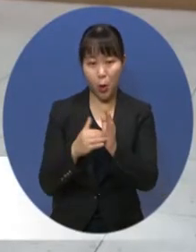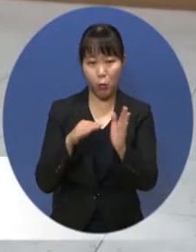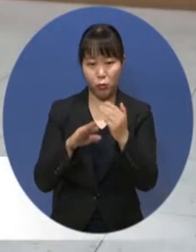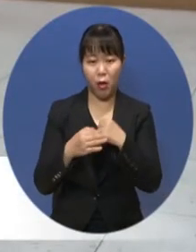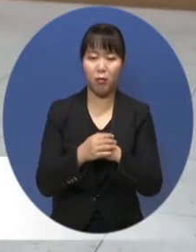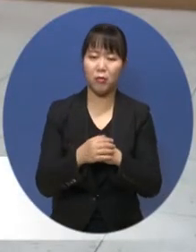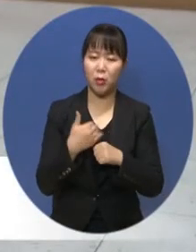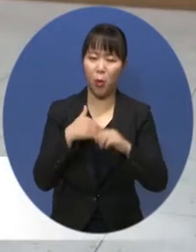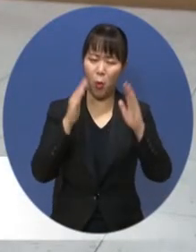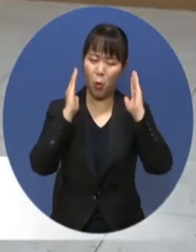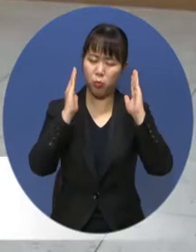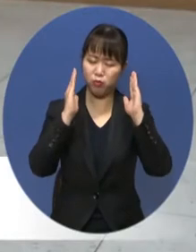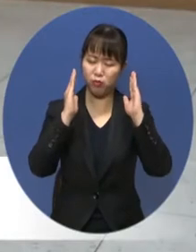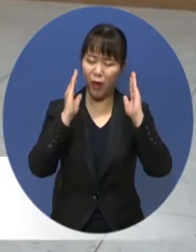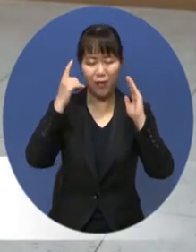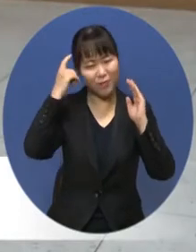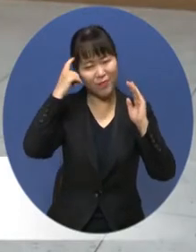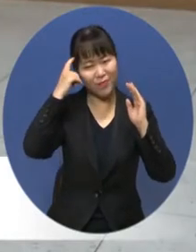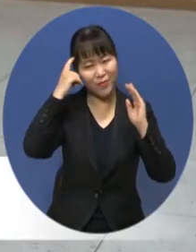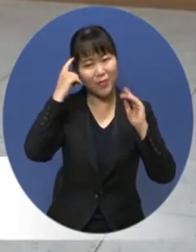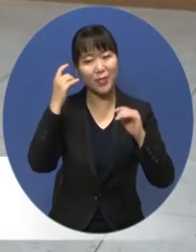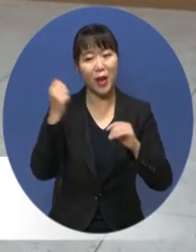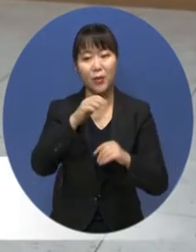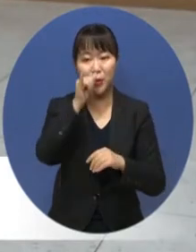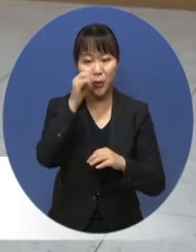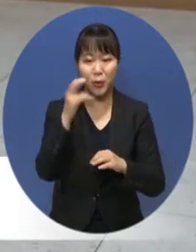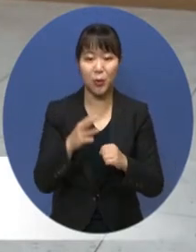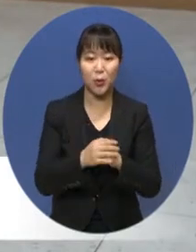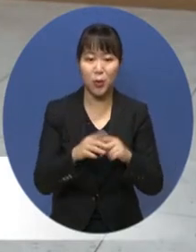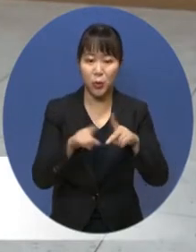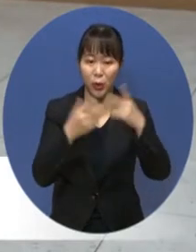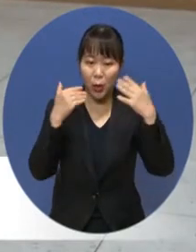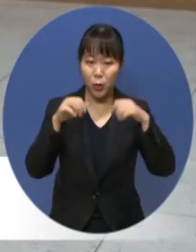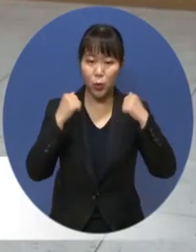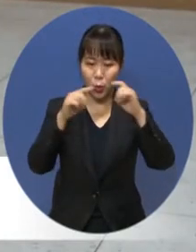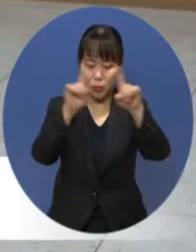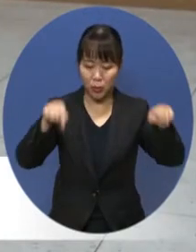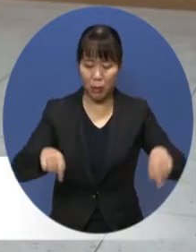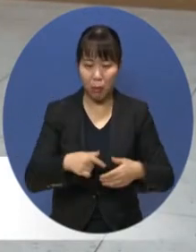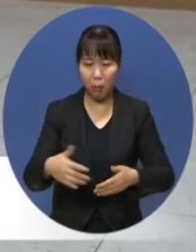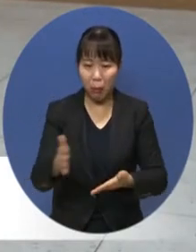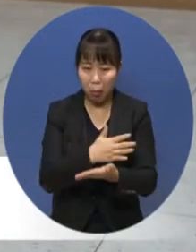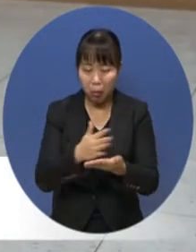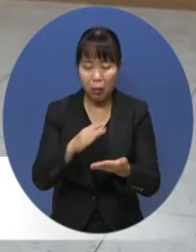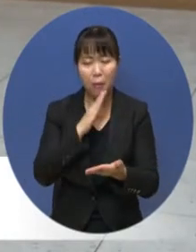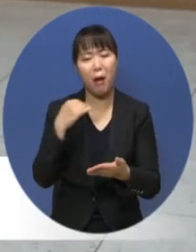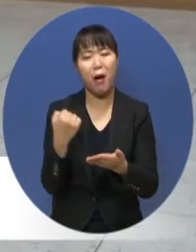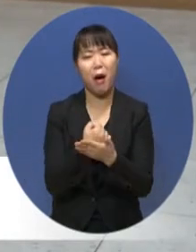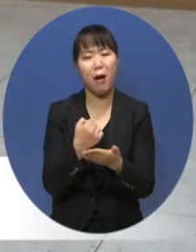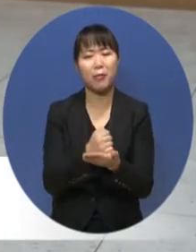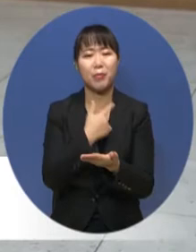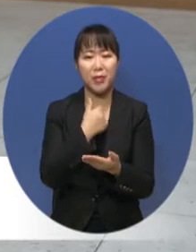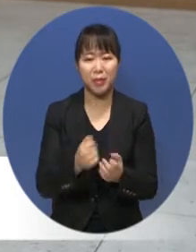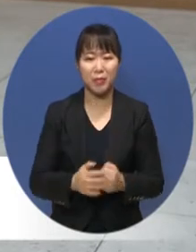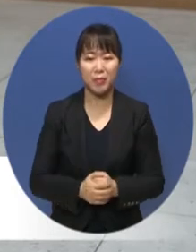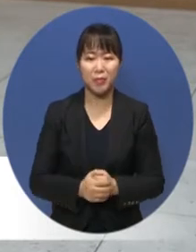다음에 공부를 해야 되겠다는 생각도 했고 초등학교 졸업장이 없어서 너무나